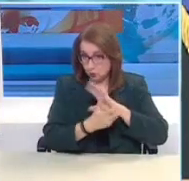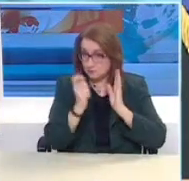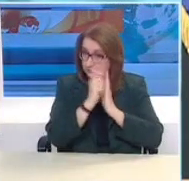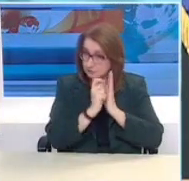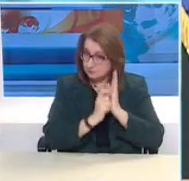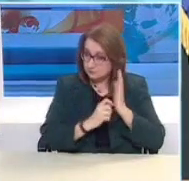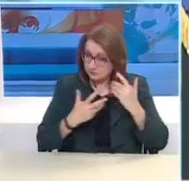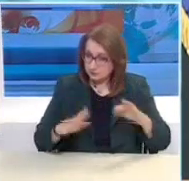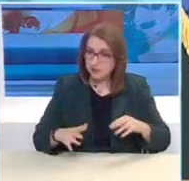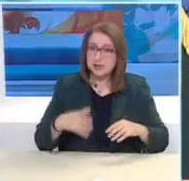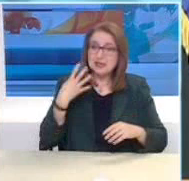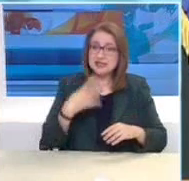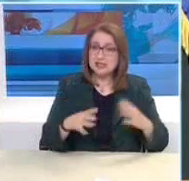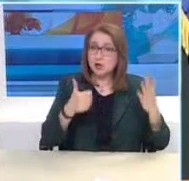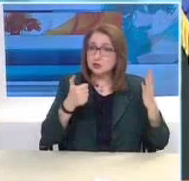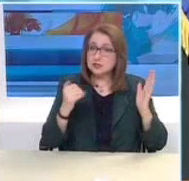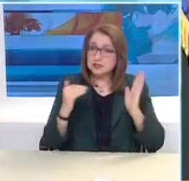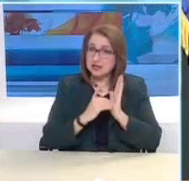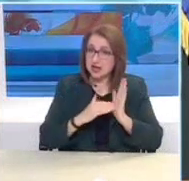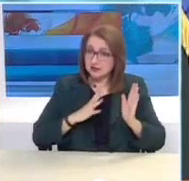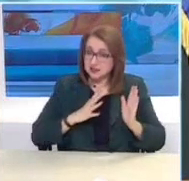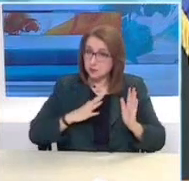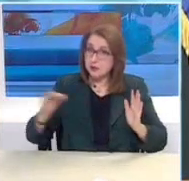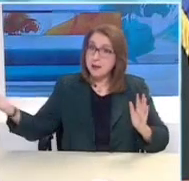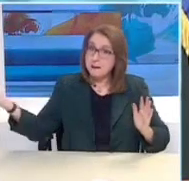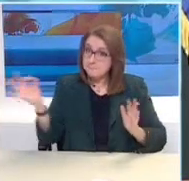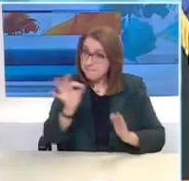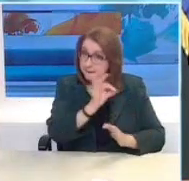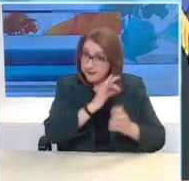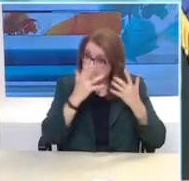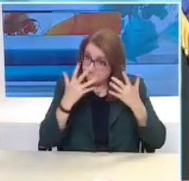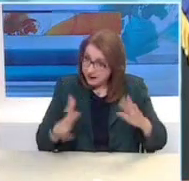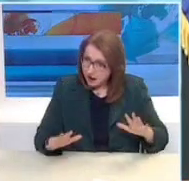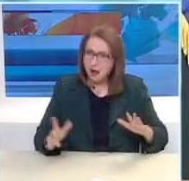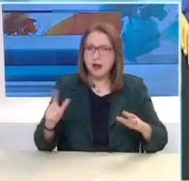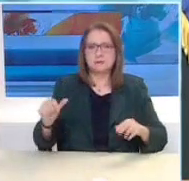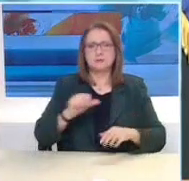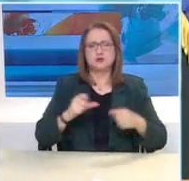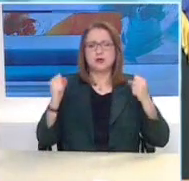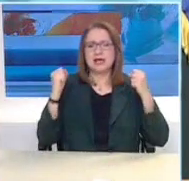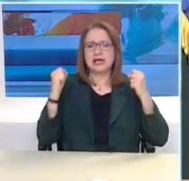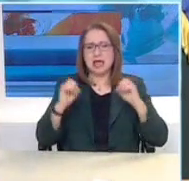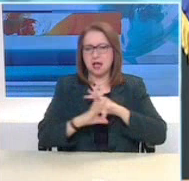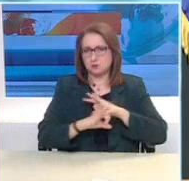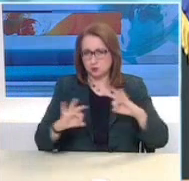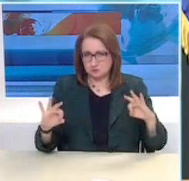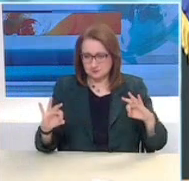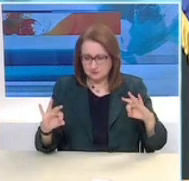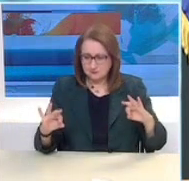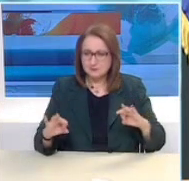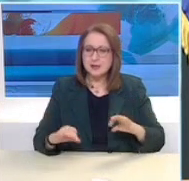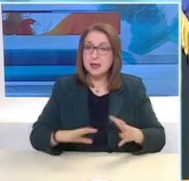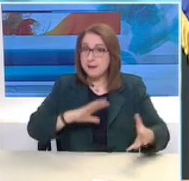από 460.000 συνάνθρωποι μας που ενώ μολύνθηκαν από τον ιό, ανέρωσαν και έγιναν καλά. Έχουν